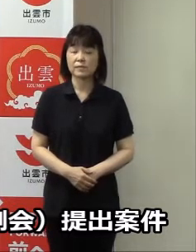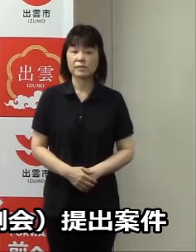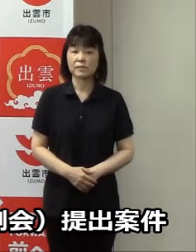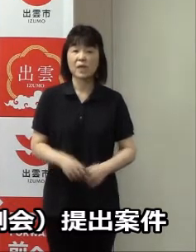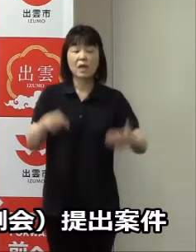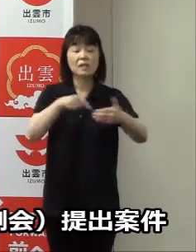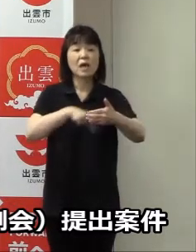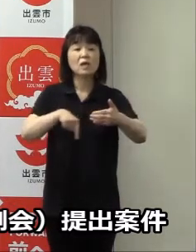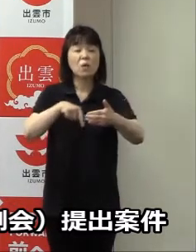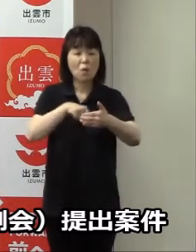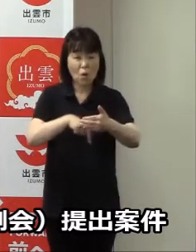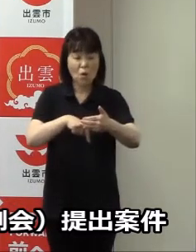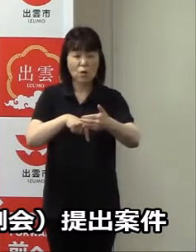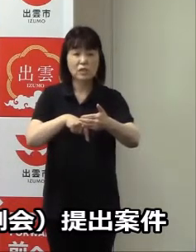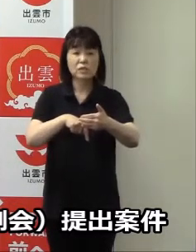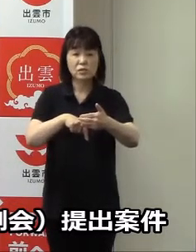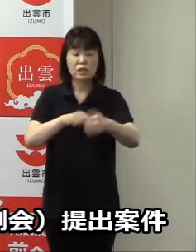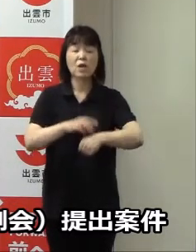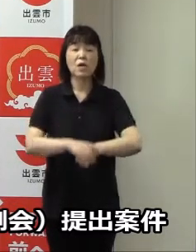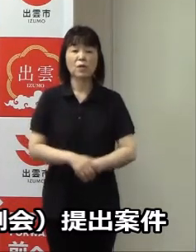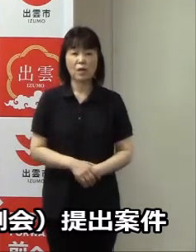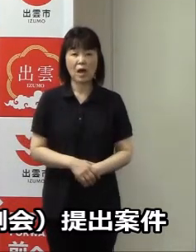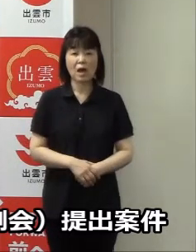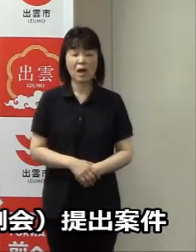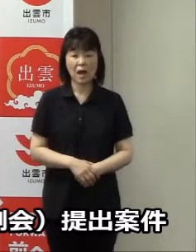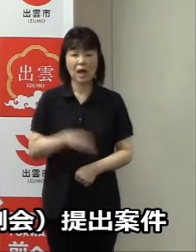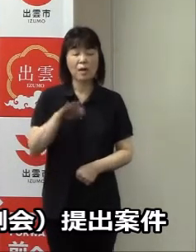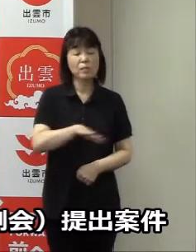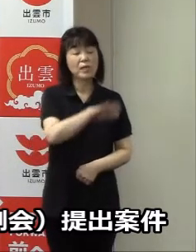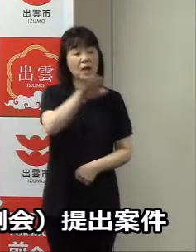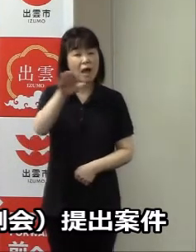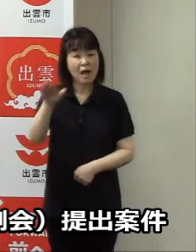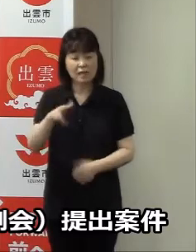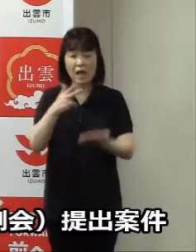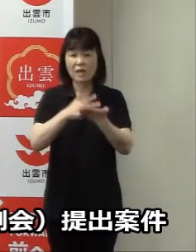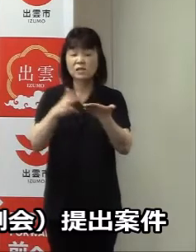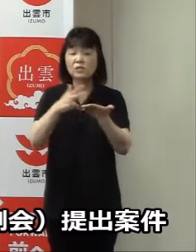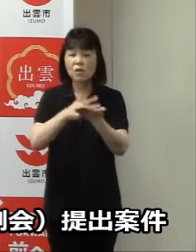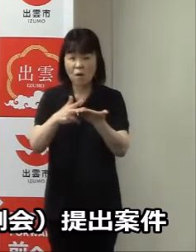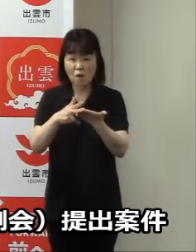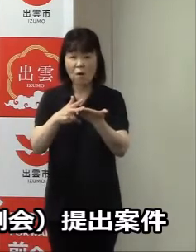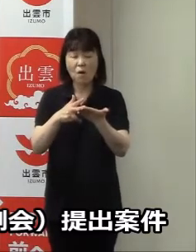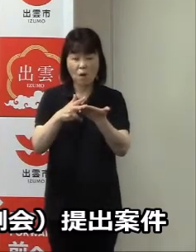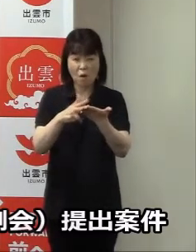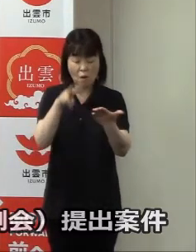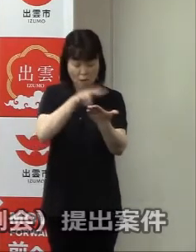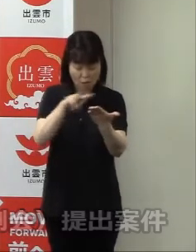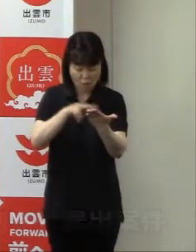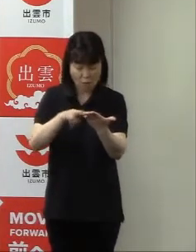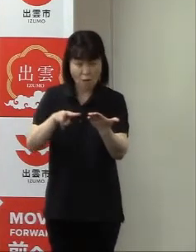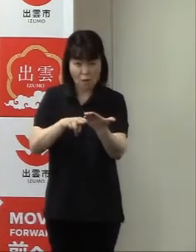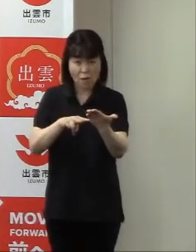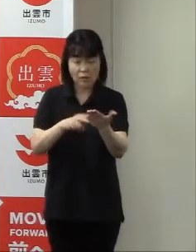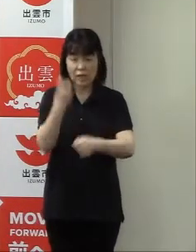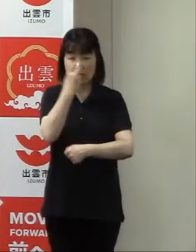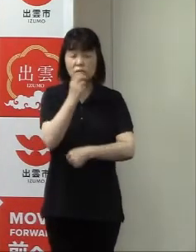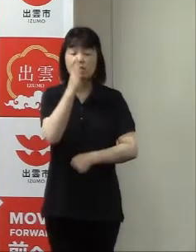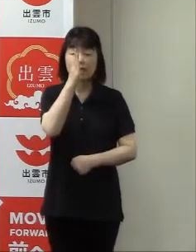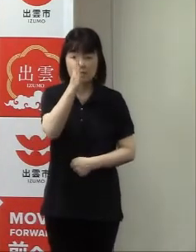内容については、また記者の皆さんお手元の資料をご確認ください。